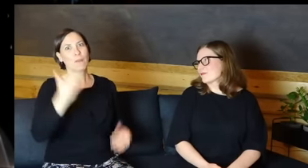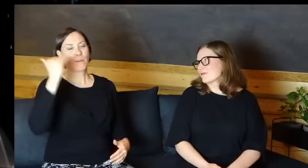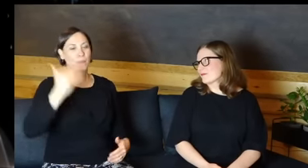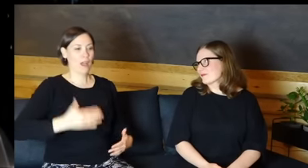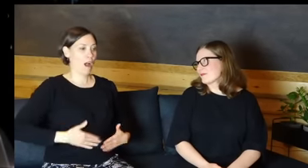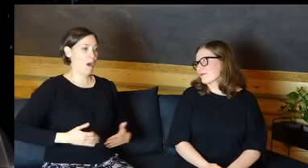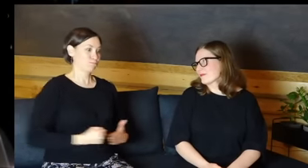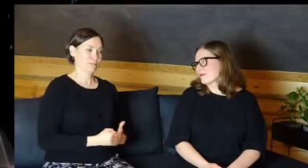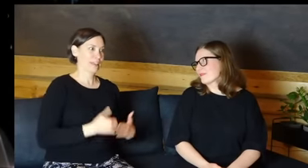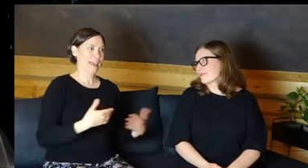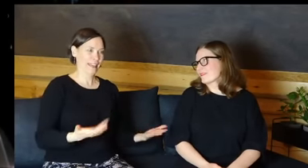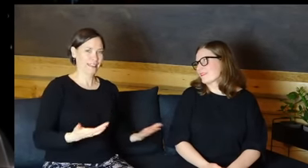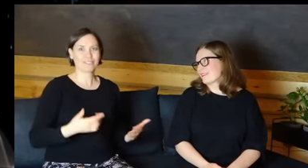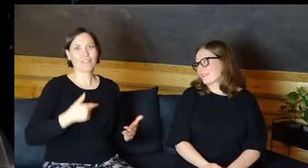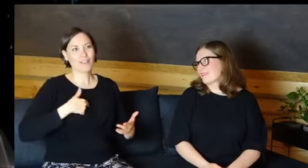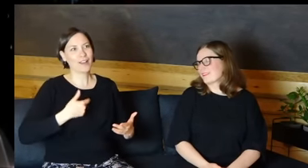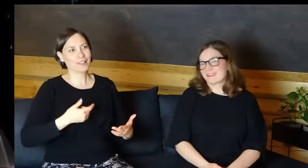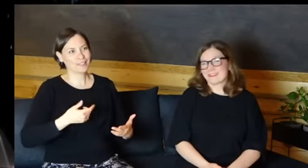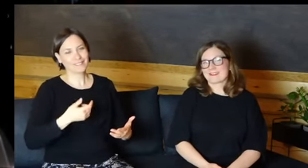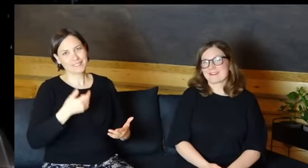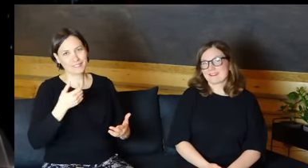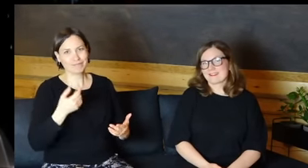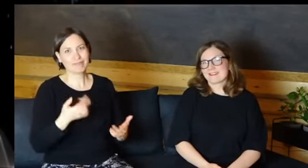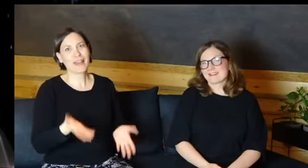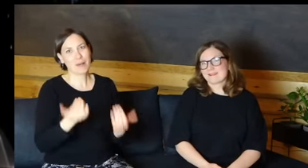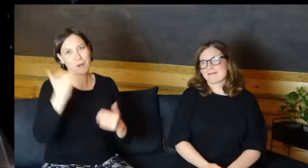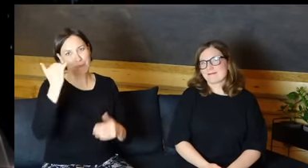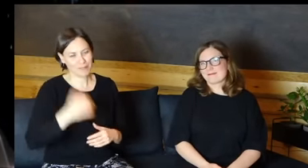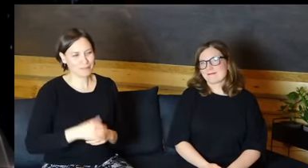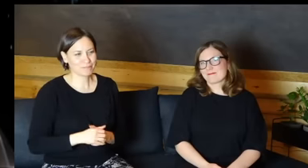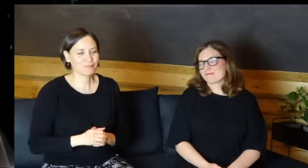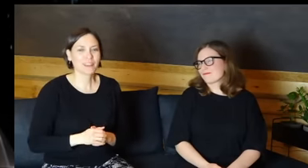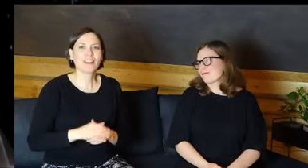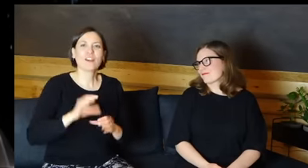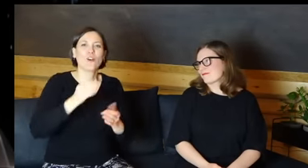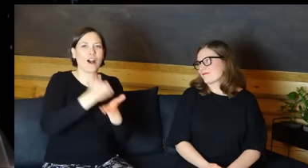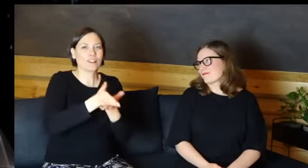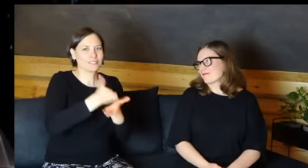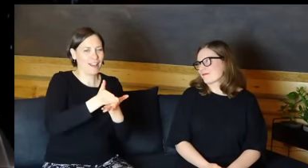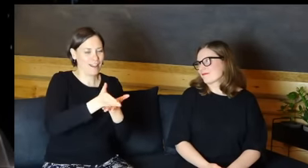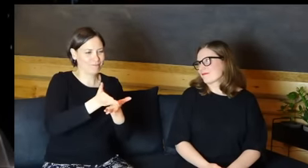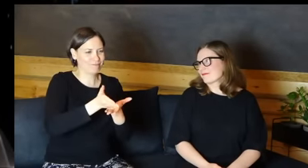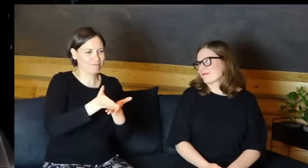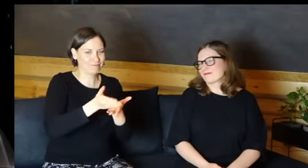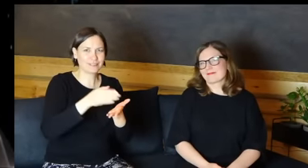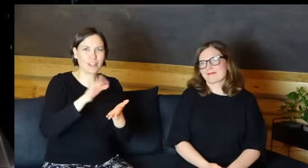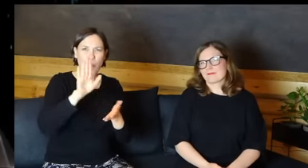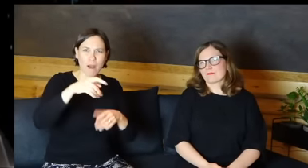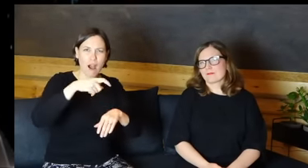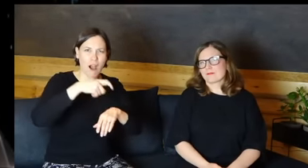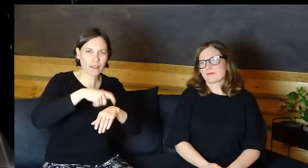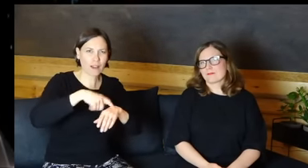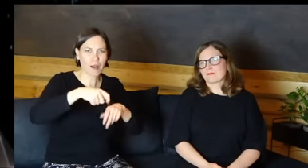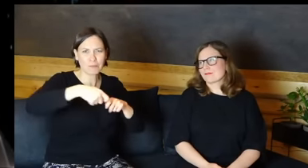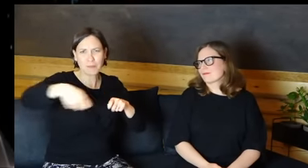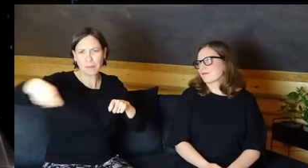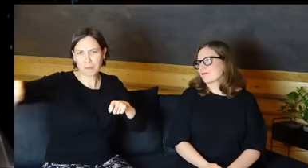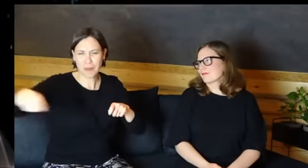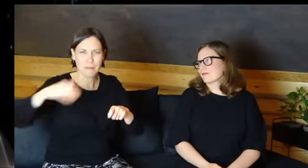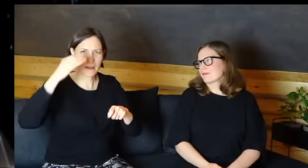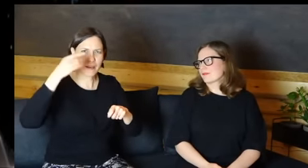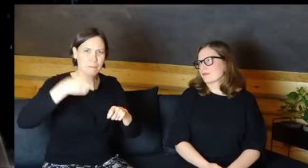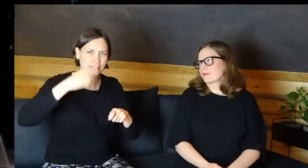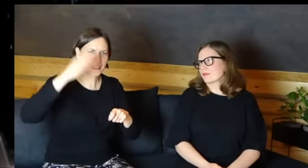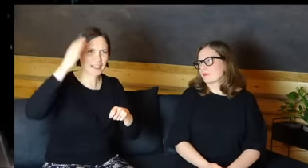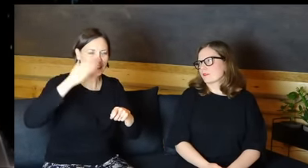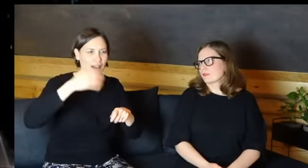systeemillä. No joo, mennäänpä asiaan. Mä luvannut, että kovin pitkään tässä ihmisten aikaa kuluta näin perjantai-illasta.